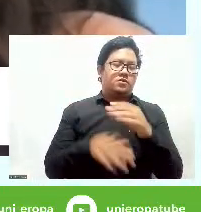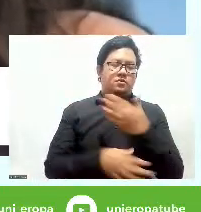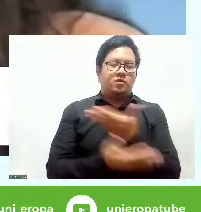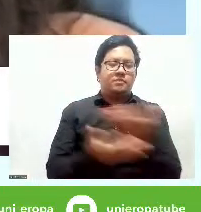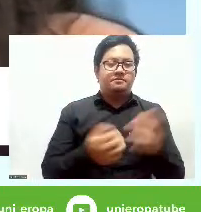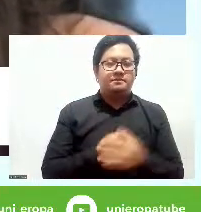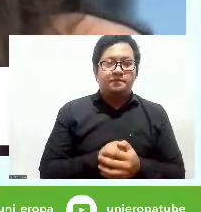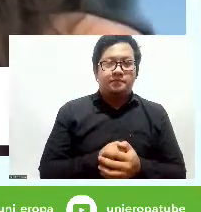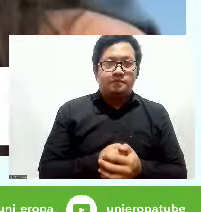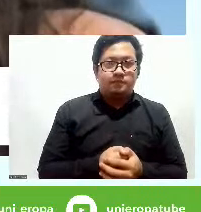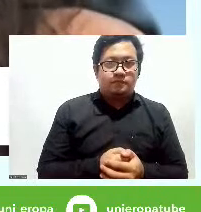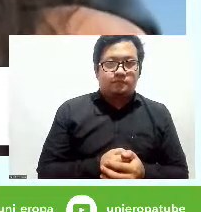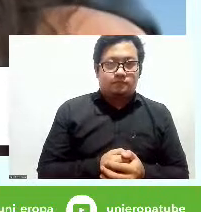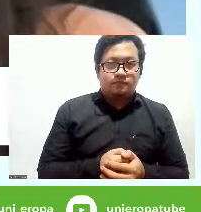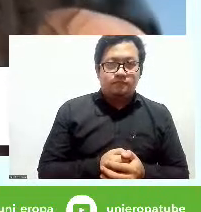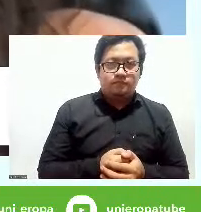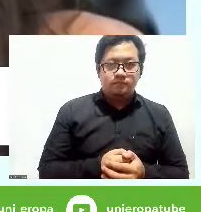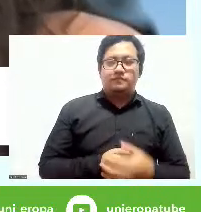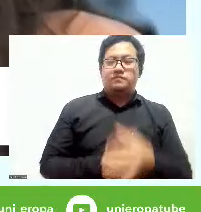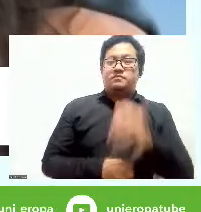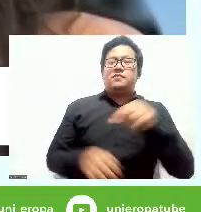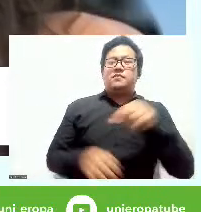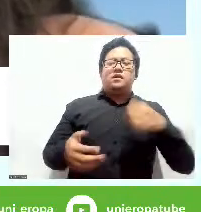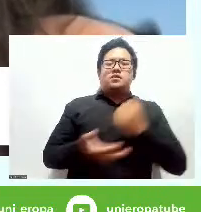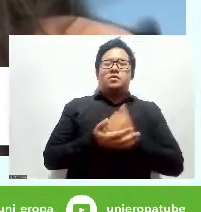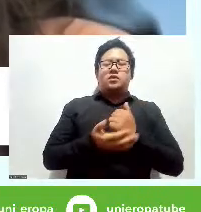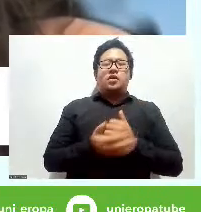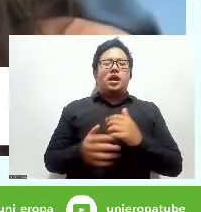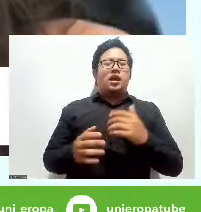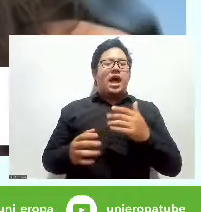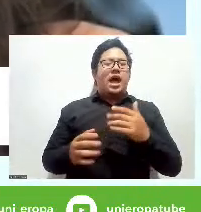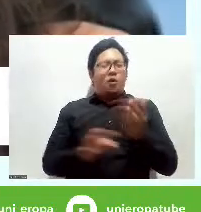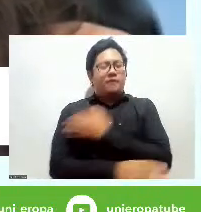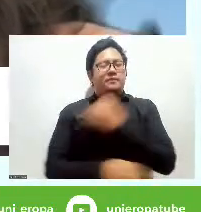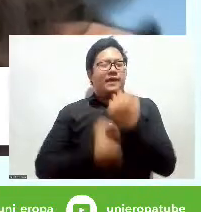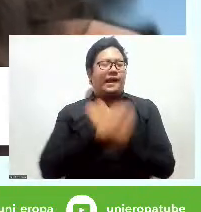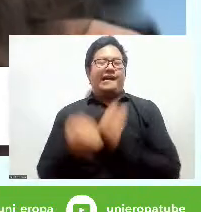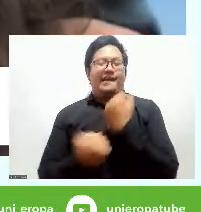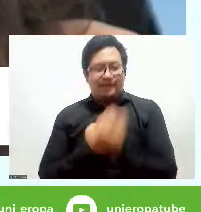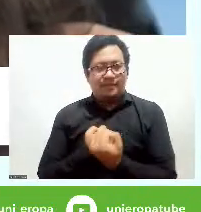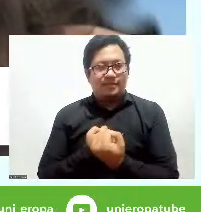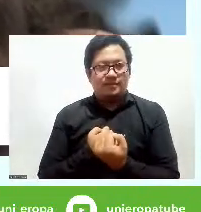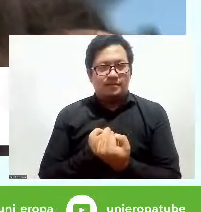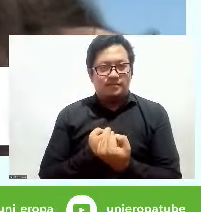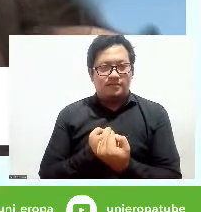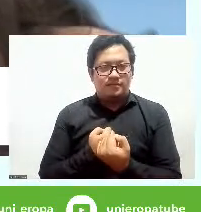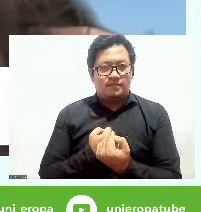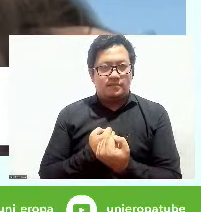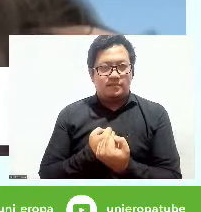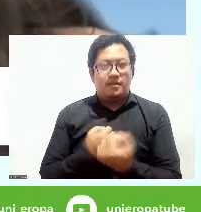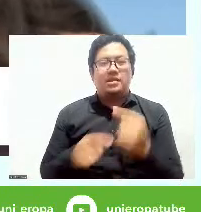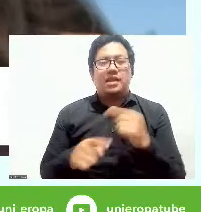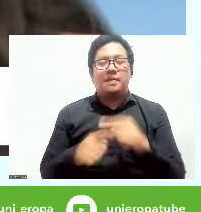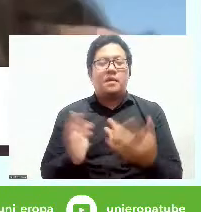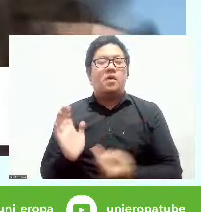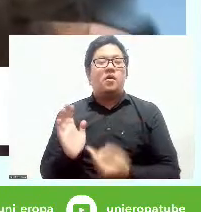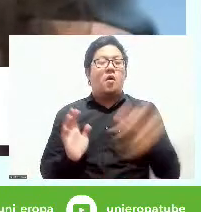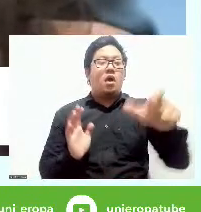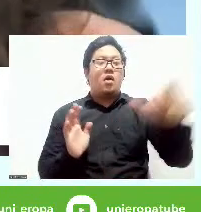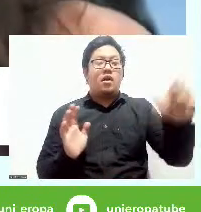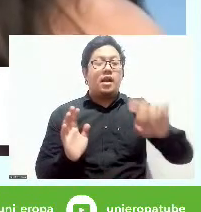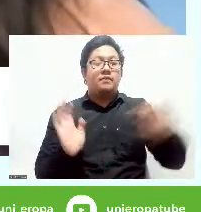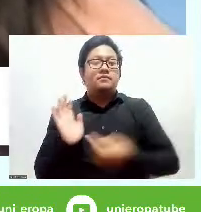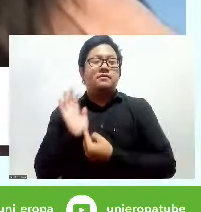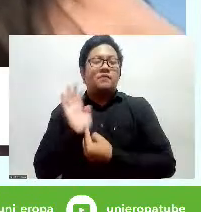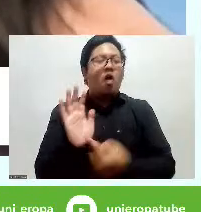sebenarnya siswojo ini sebuah gerakan awalnya dah Tapi karena kita butuh meyakinkan orang bahwa kita serius akhirnya